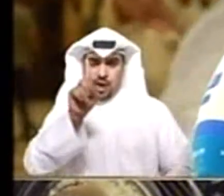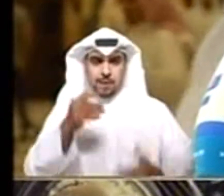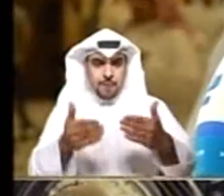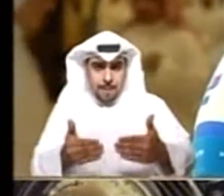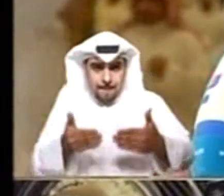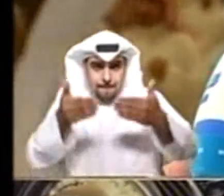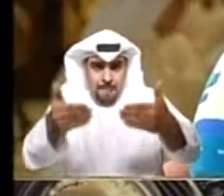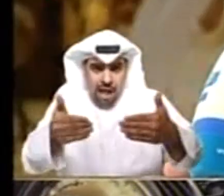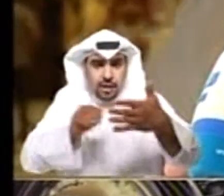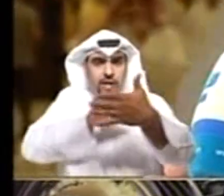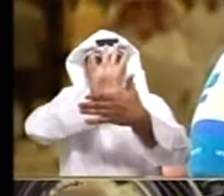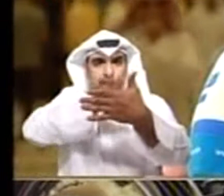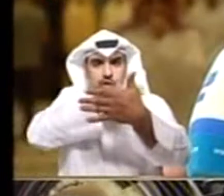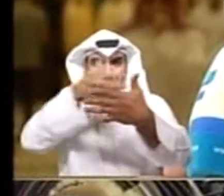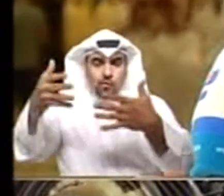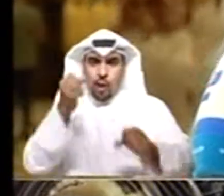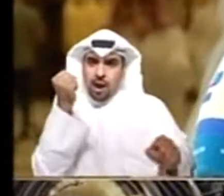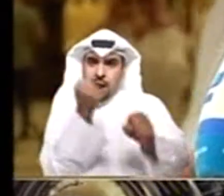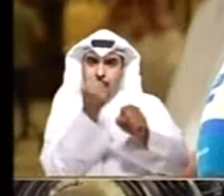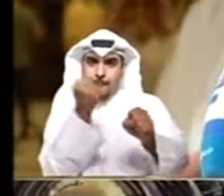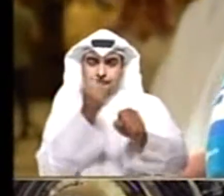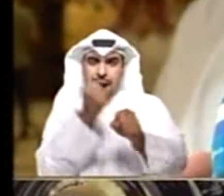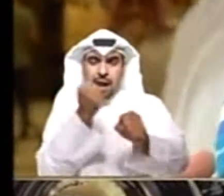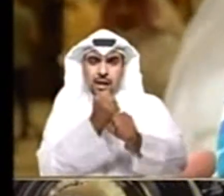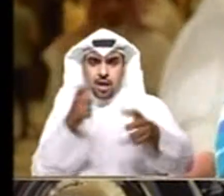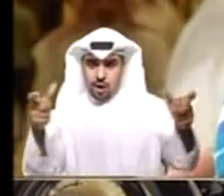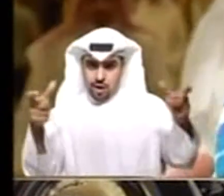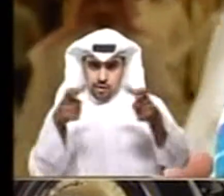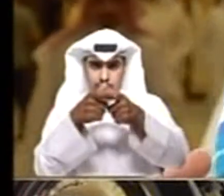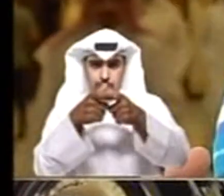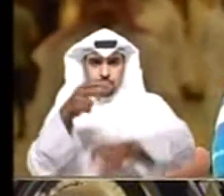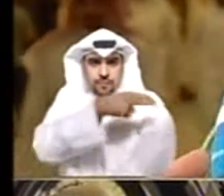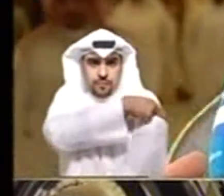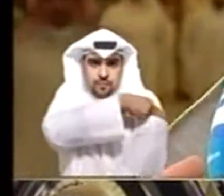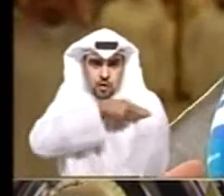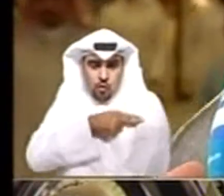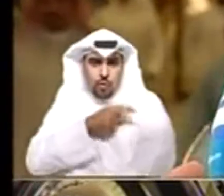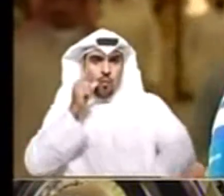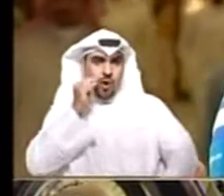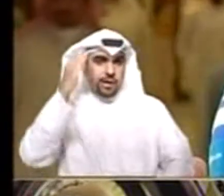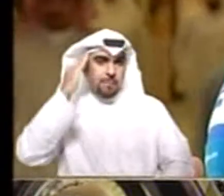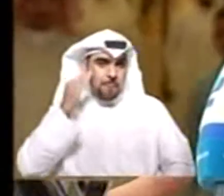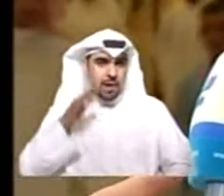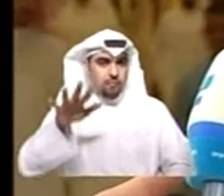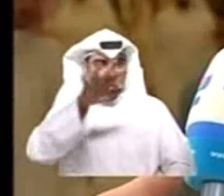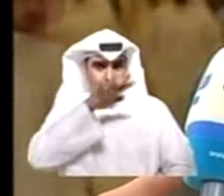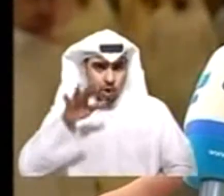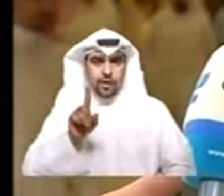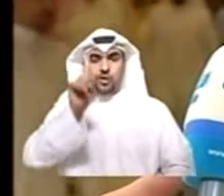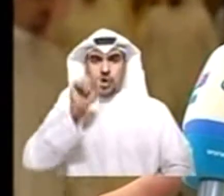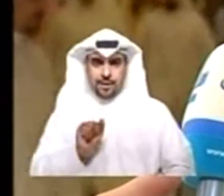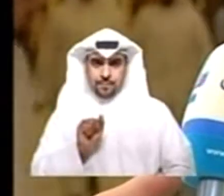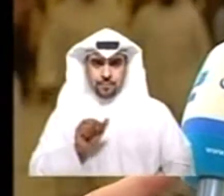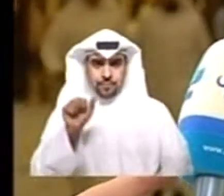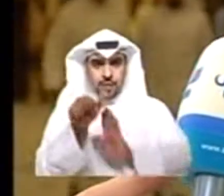على الأخت والأخوة الأفاضل النواب يبدأ باستجواب